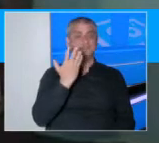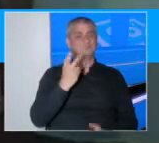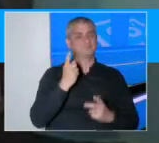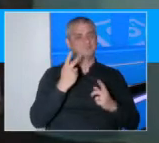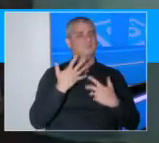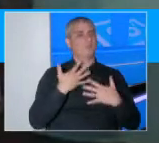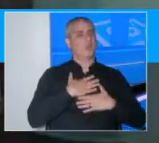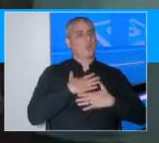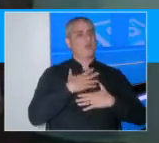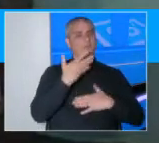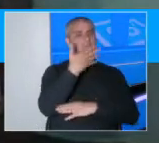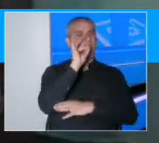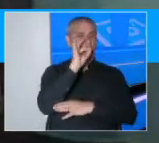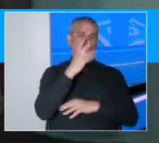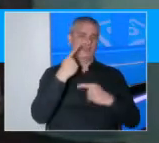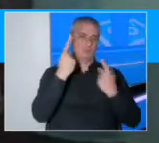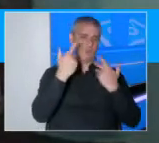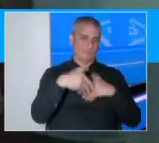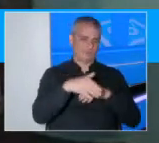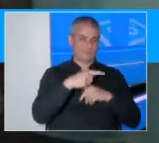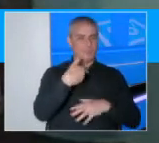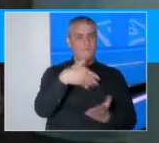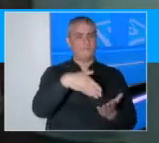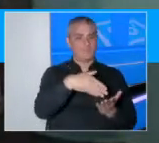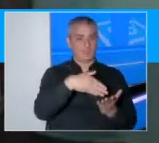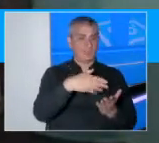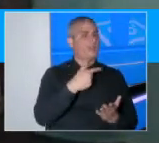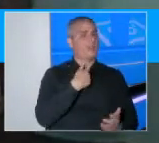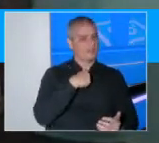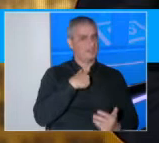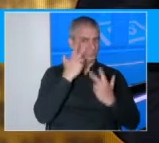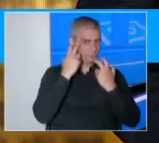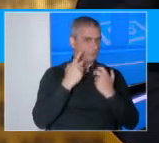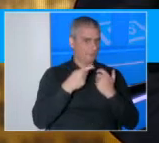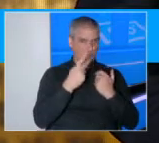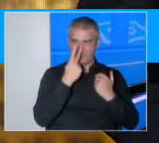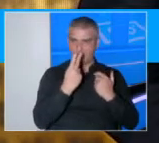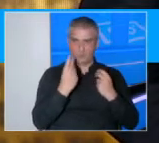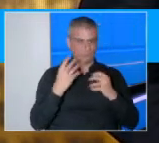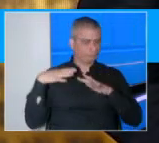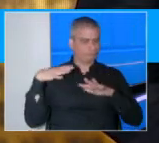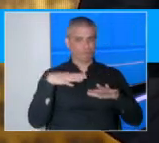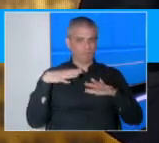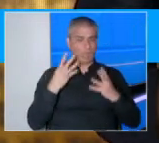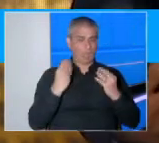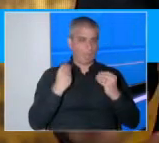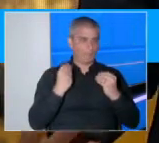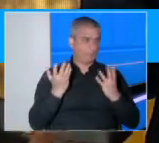האובי הלאומי ליום העצמאות, המנגלים על האש, אנחנו צפויים אז לראות עומסים